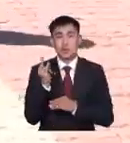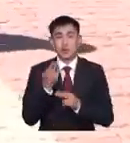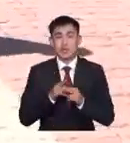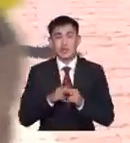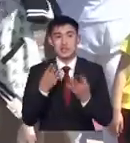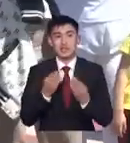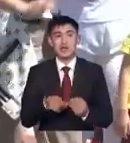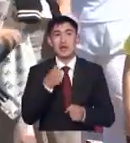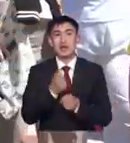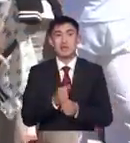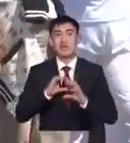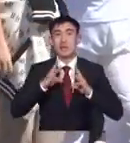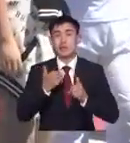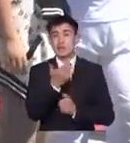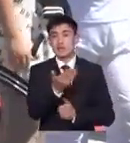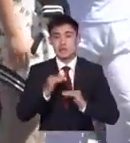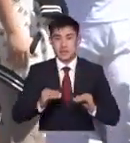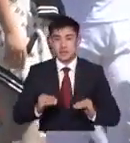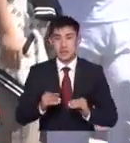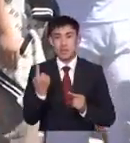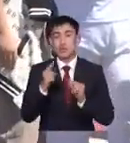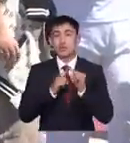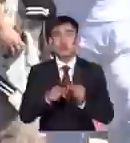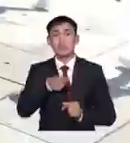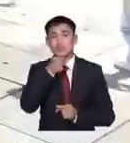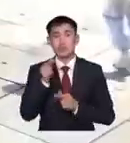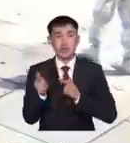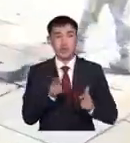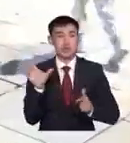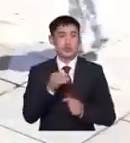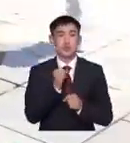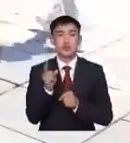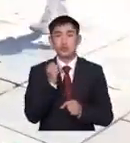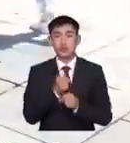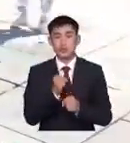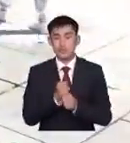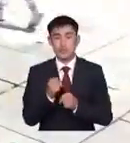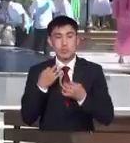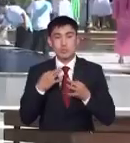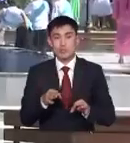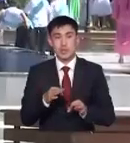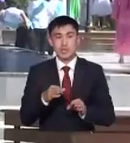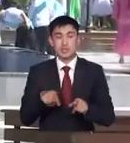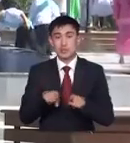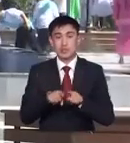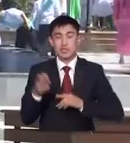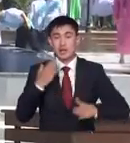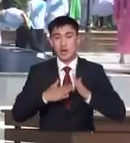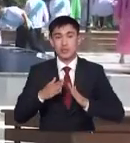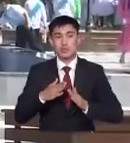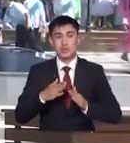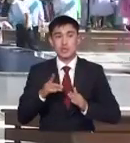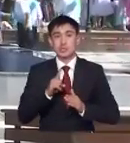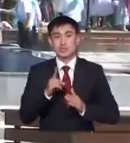когда они главные на планете, когда одно их слово, и взрослые готовы сделать все, что угодно. Но и сами не отстают и радуют старшее